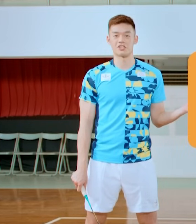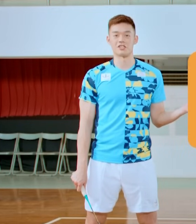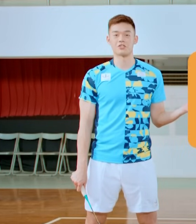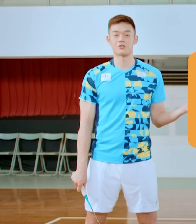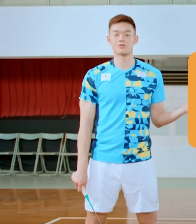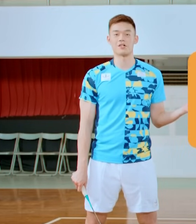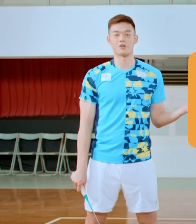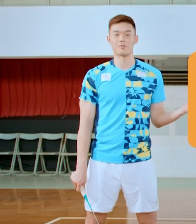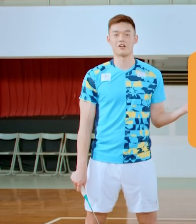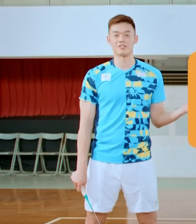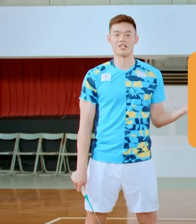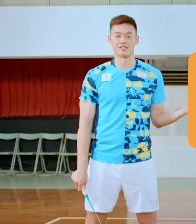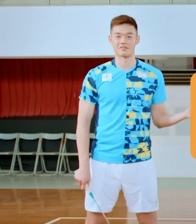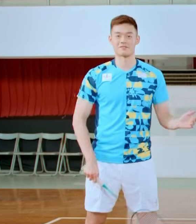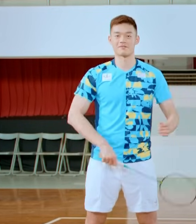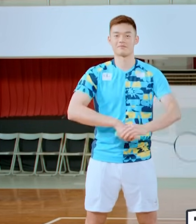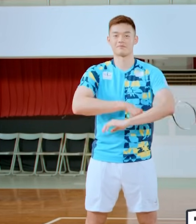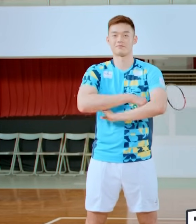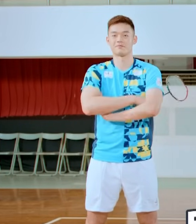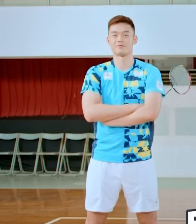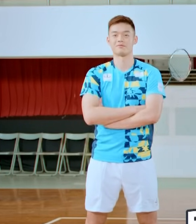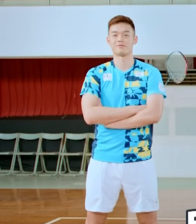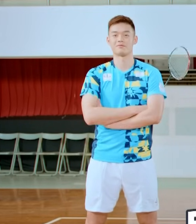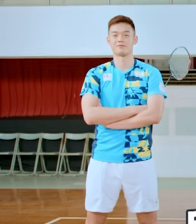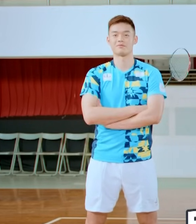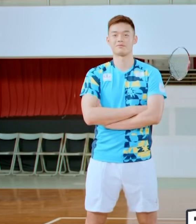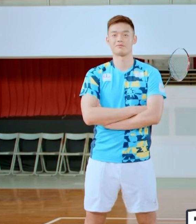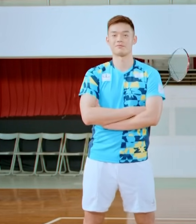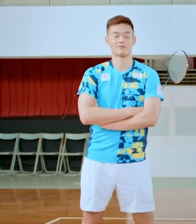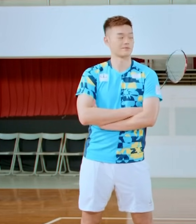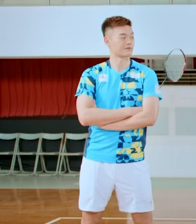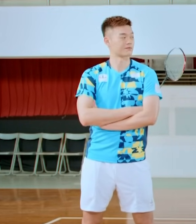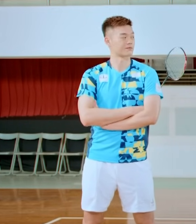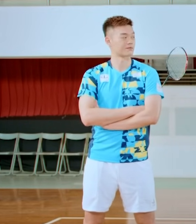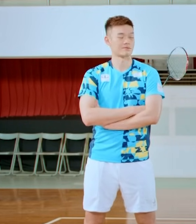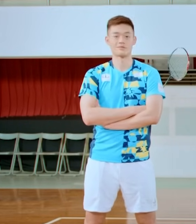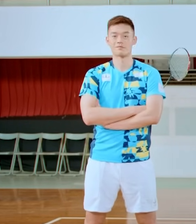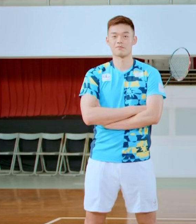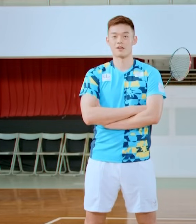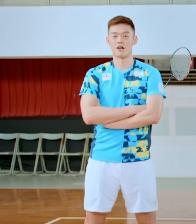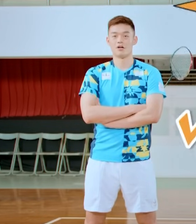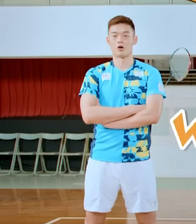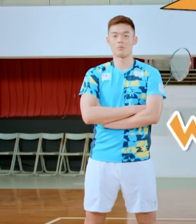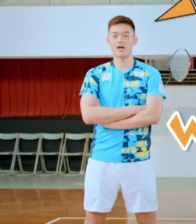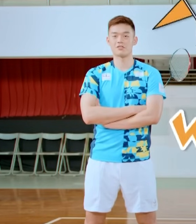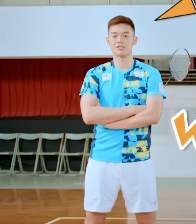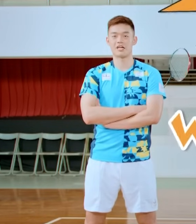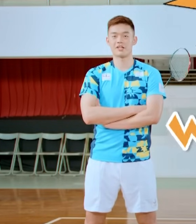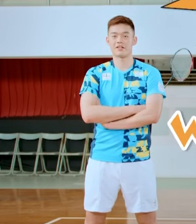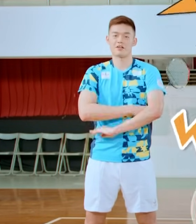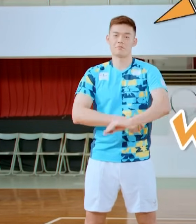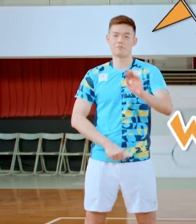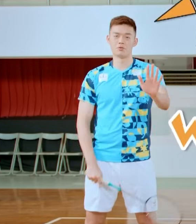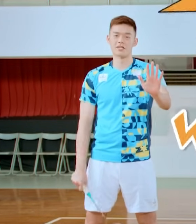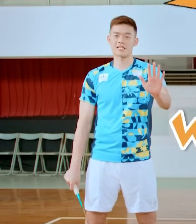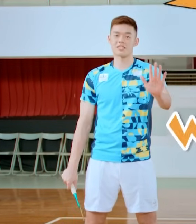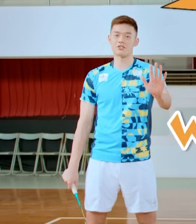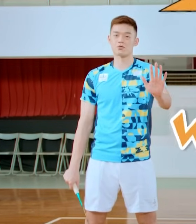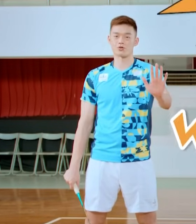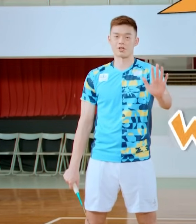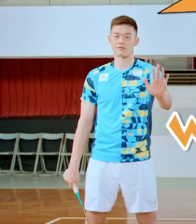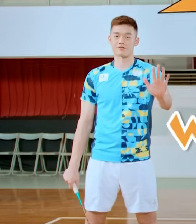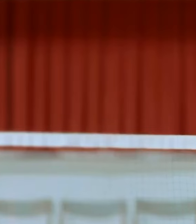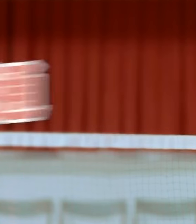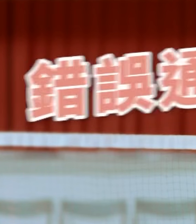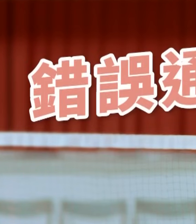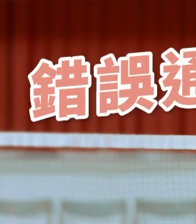2013年1月13日零时起，就算投票日了。 用赖、脸书等各种方式拉票会被罚钱哦。 投票日当天不能再